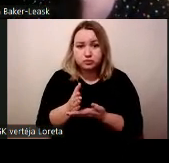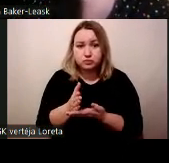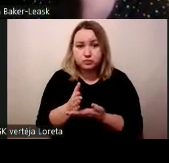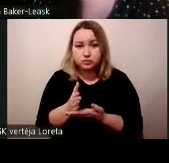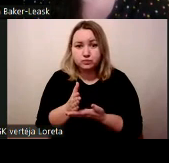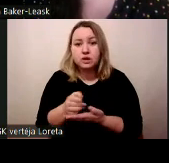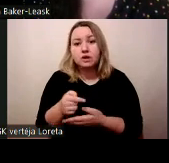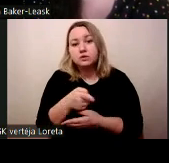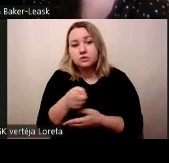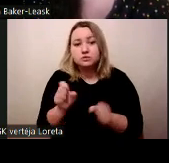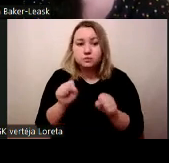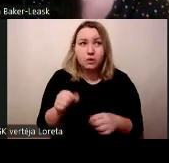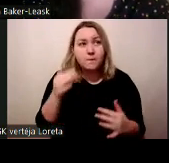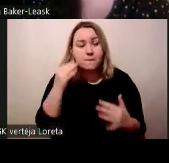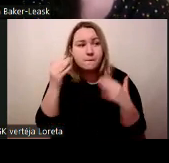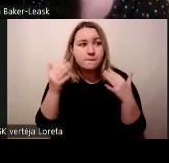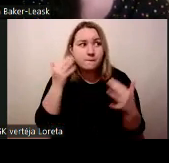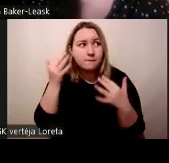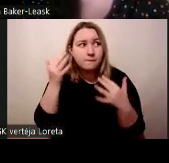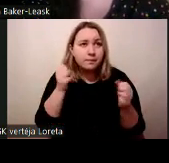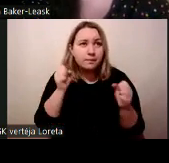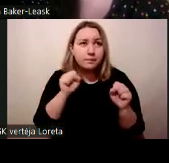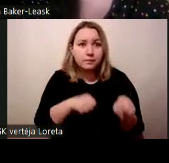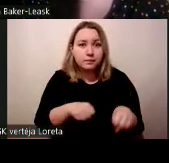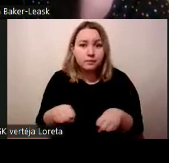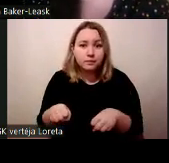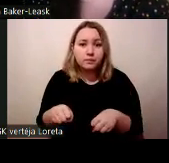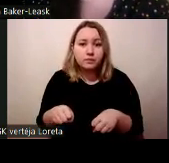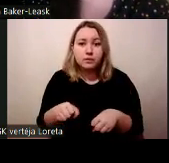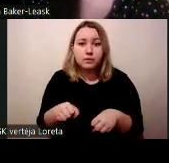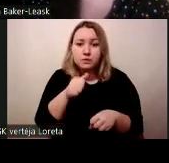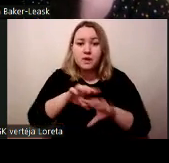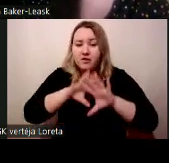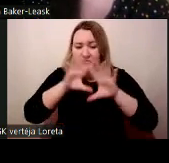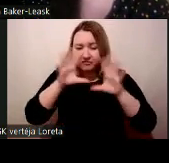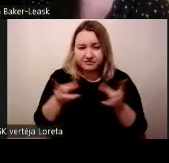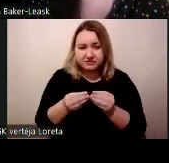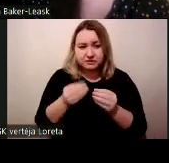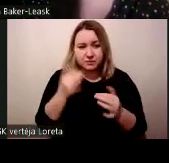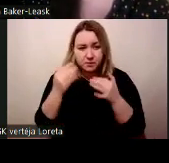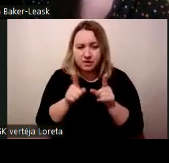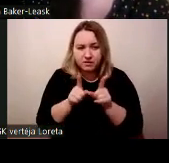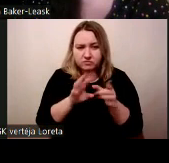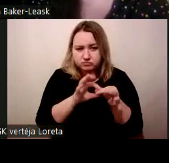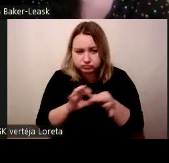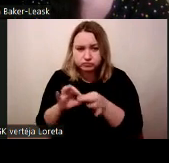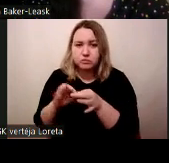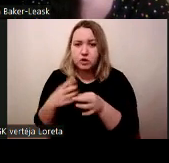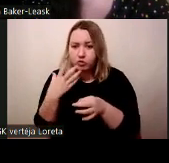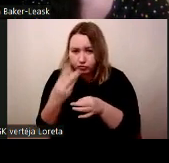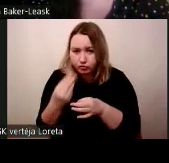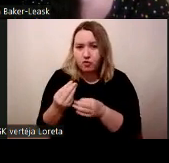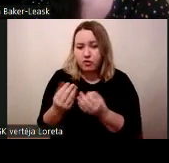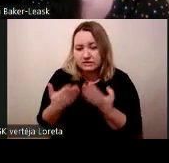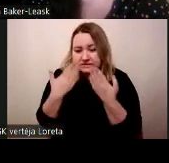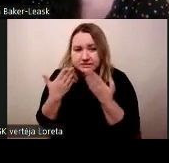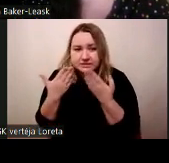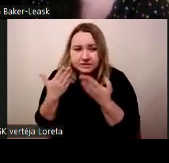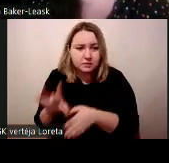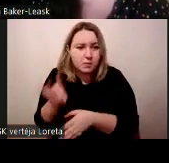kad jūs galėtumėte pagalvoti apie viską, kas susiję su jūsų skaitimo